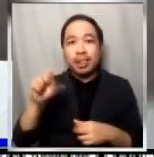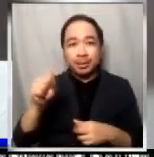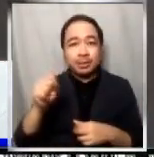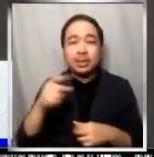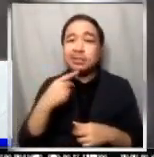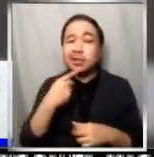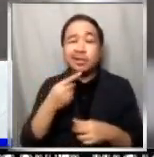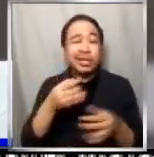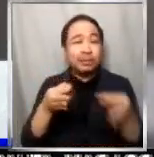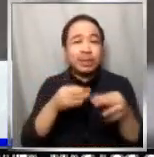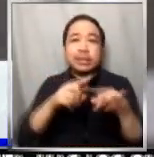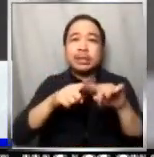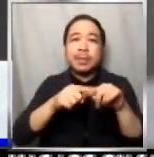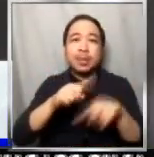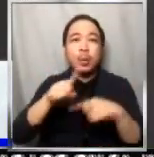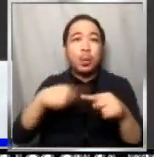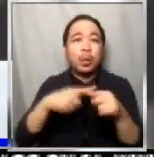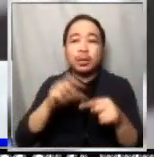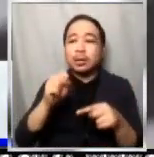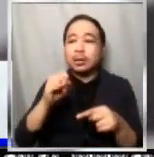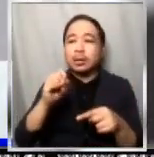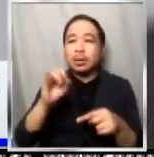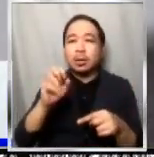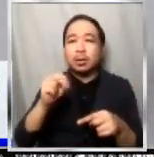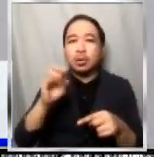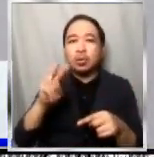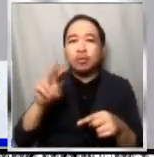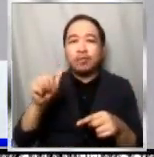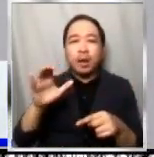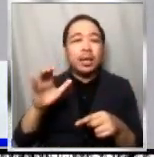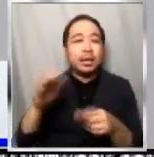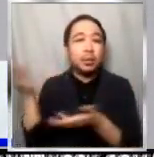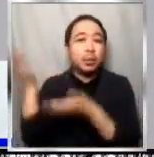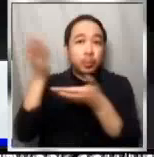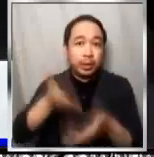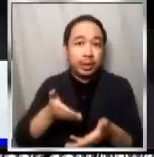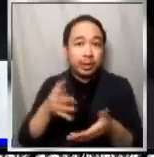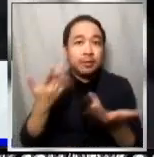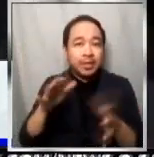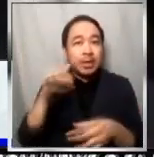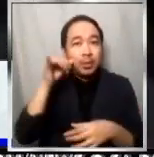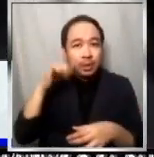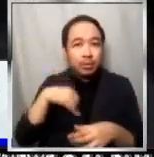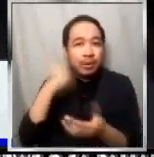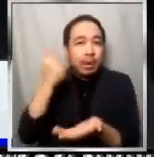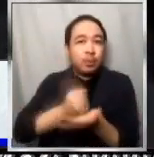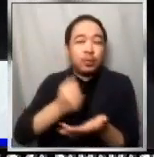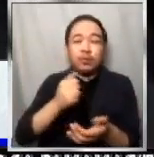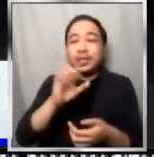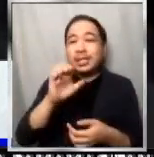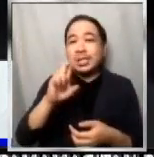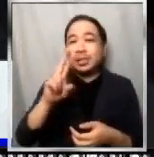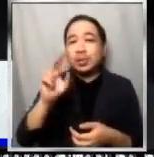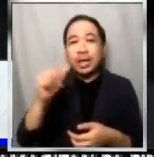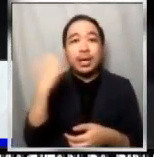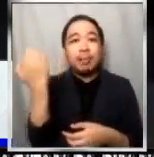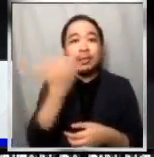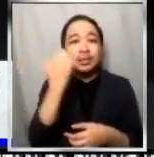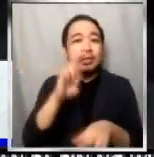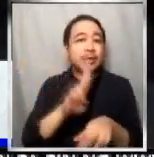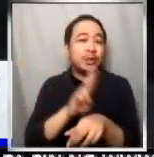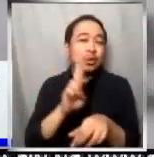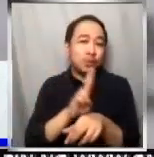Sinovac ang bakuna nitong CoronaVac na binigyan na kahapon ng Emergency Use Authorization o EUA ng ating Food and Drug